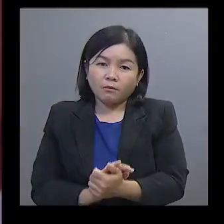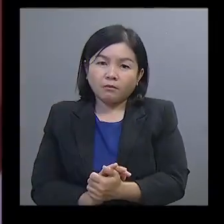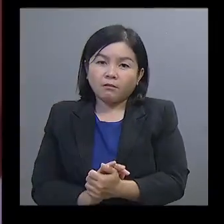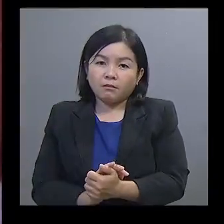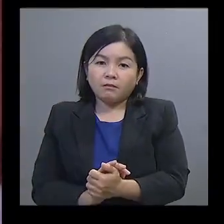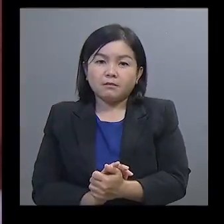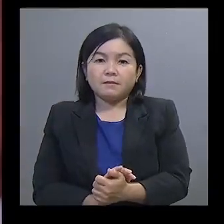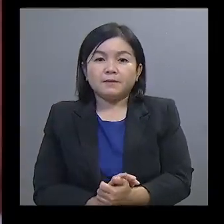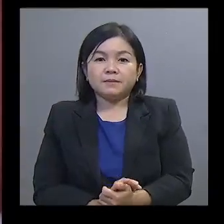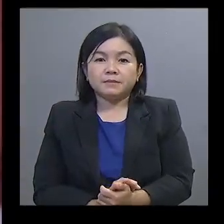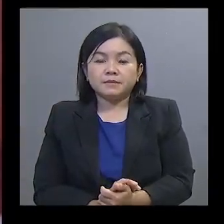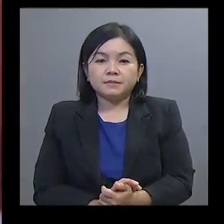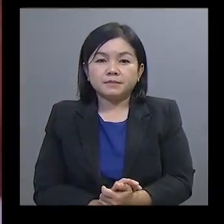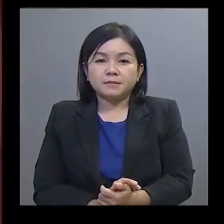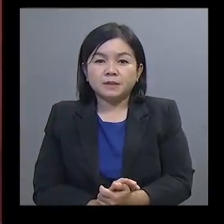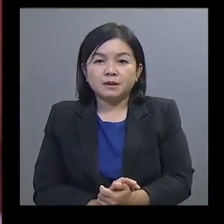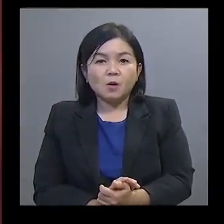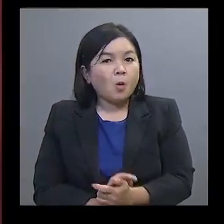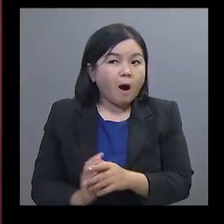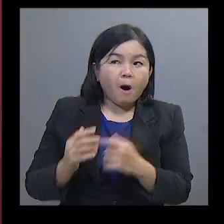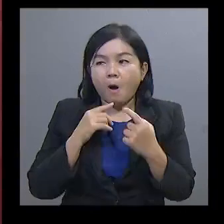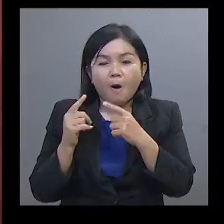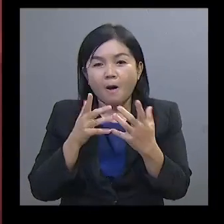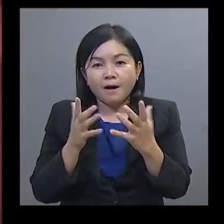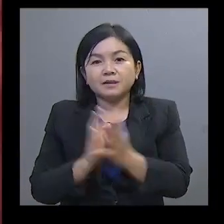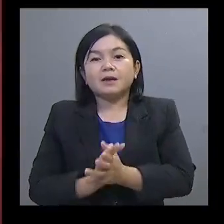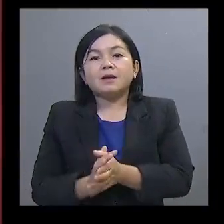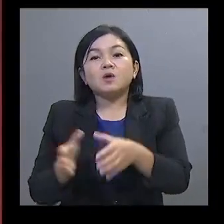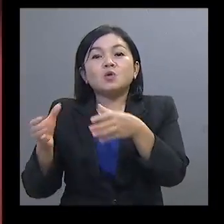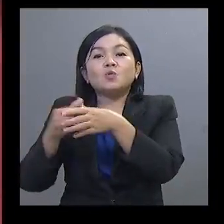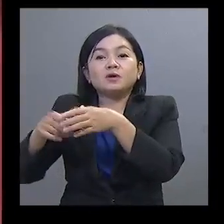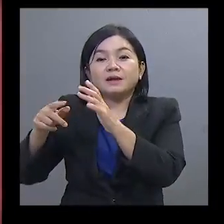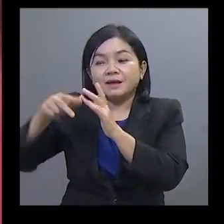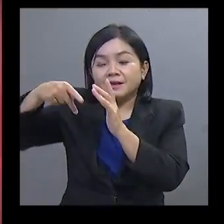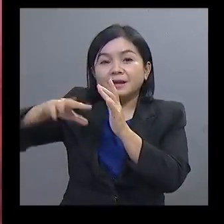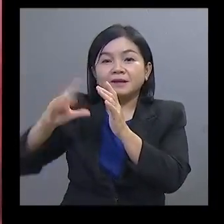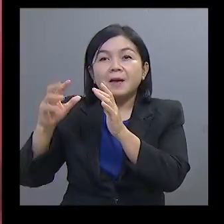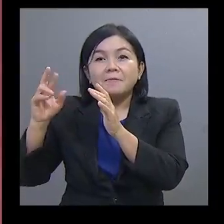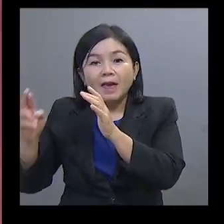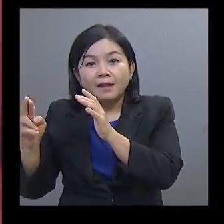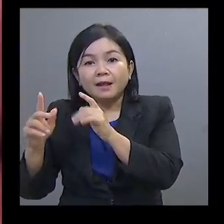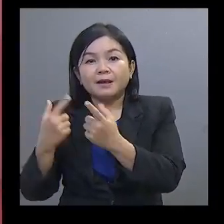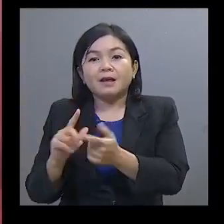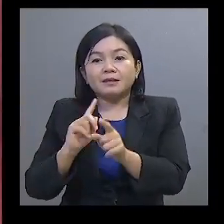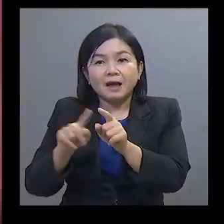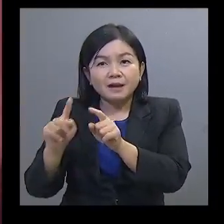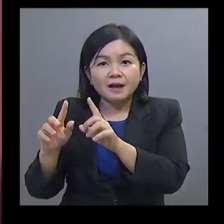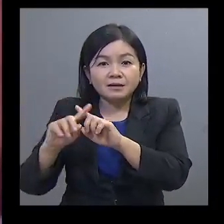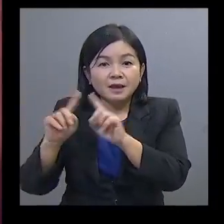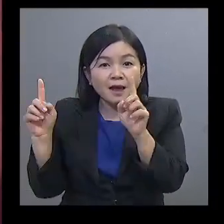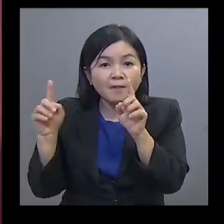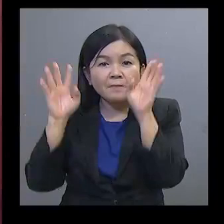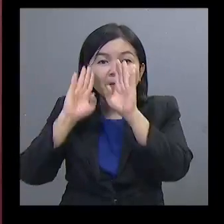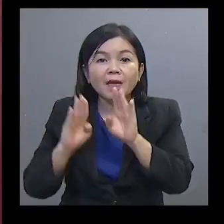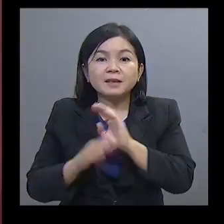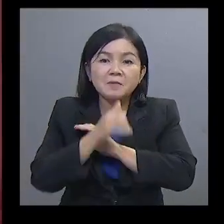ไม่ต้องห่วง ทานแบบเผ็ดร้อนเลยนะคะทั้งนี้ค่ายเพชรยินดีไม่ได้มีสัญญาระยะยาวกับวันแชมเปี้ยนชิพนะคะแต่ว่าเป็นสัญญาไฟ